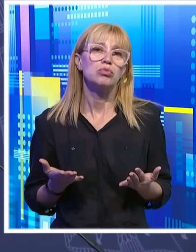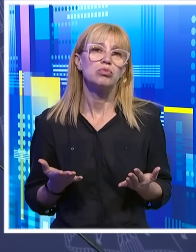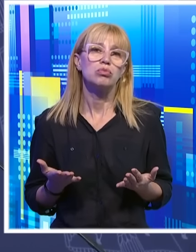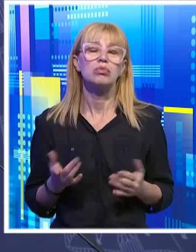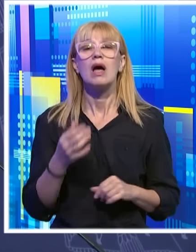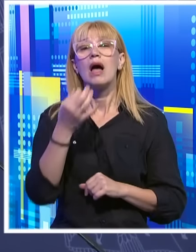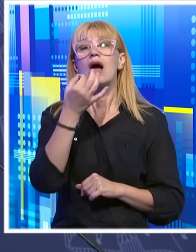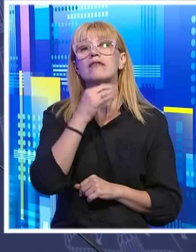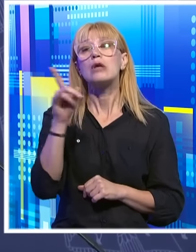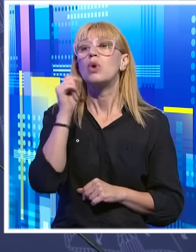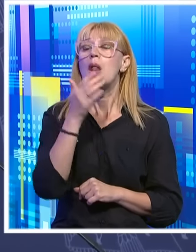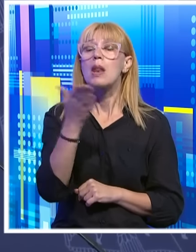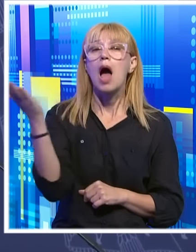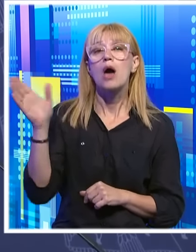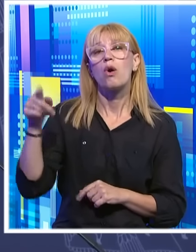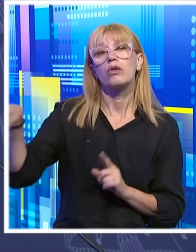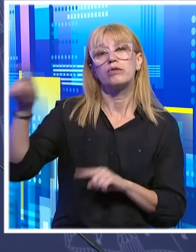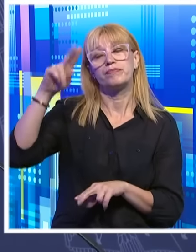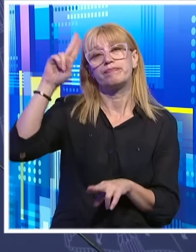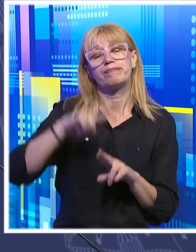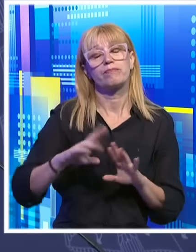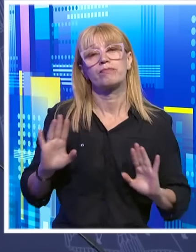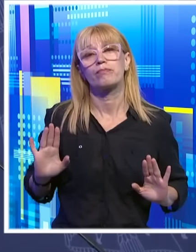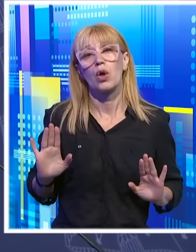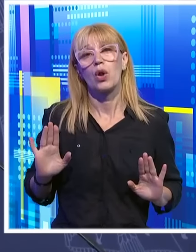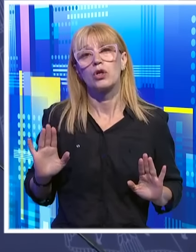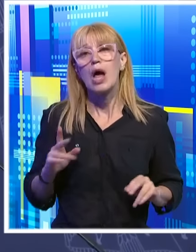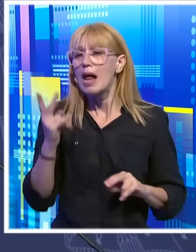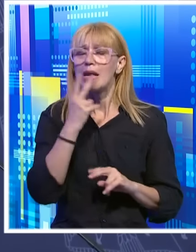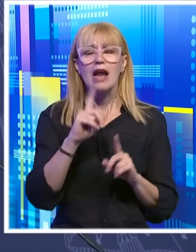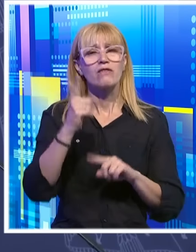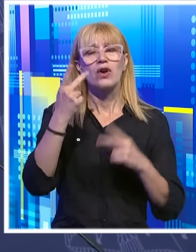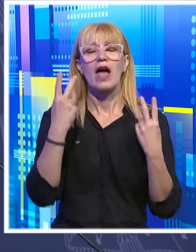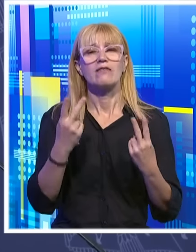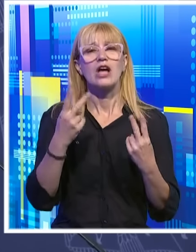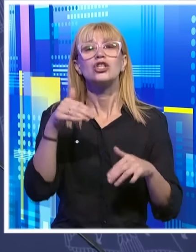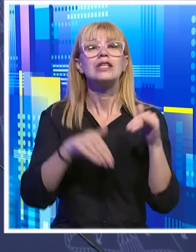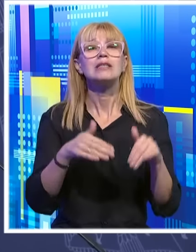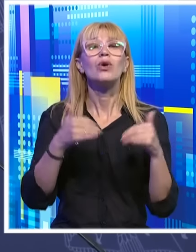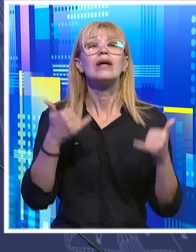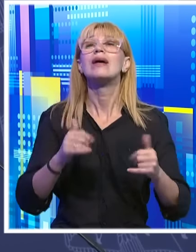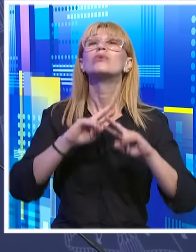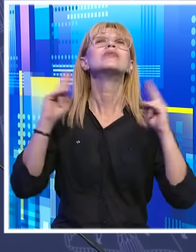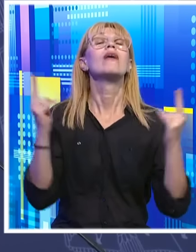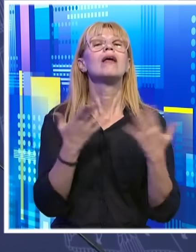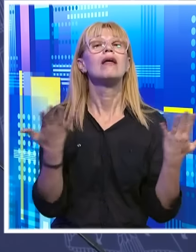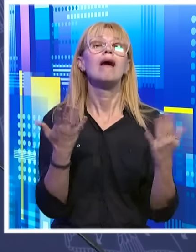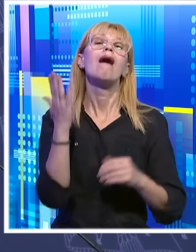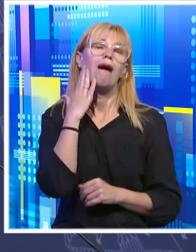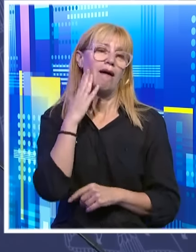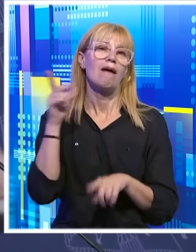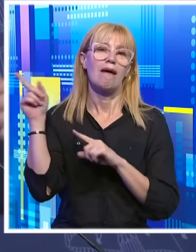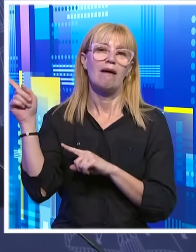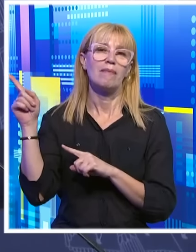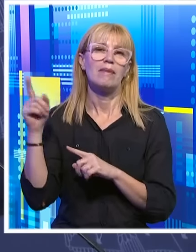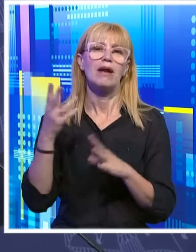Na francuskom narodu da donese odluku. Naravno da su najvažniji izbori u svetu ove godine izbori u Sjedinjenim američkim državama. I mnogo toga što se